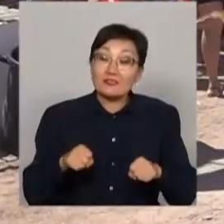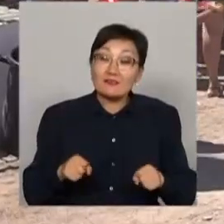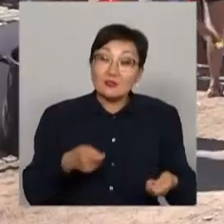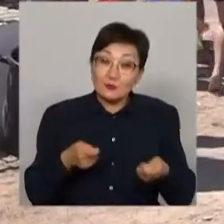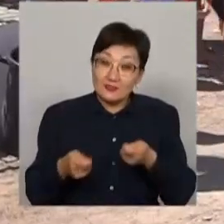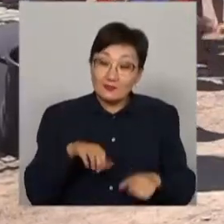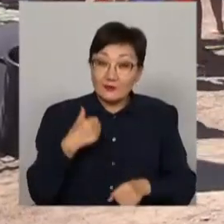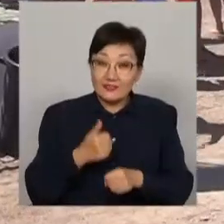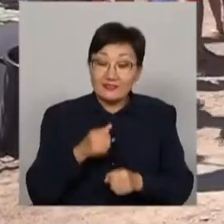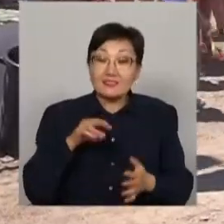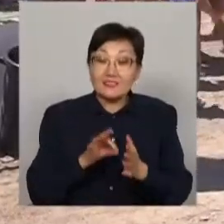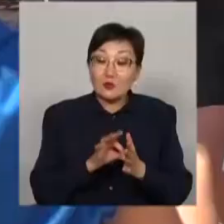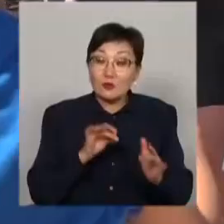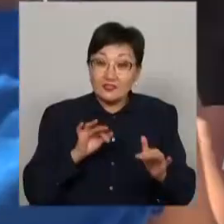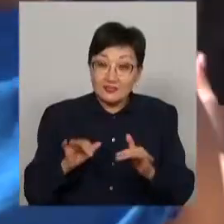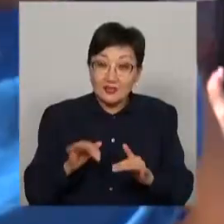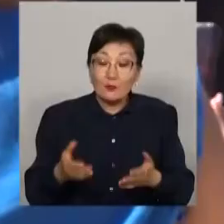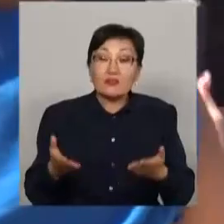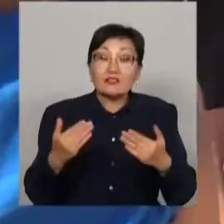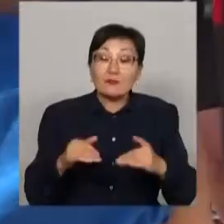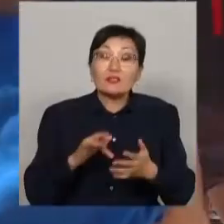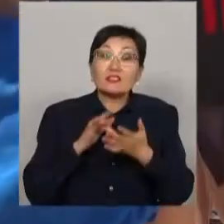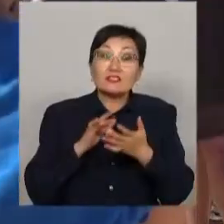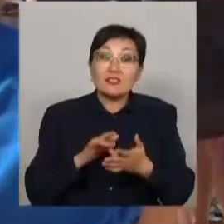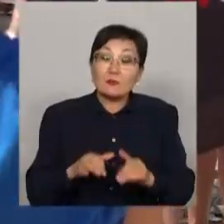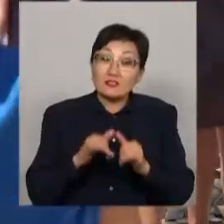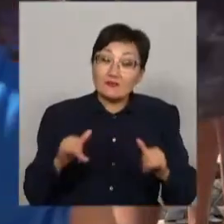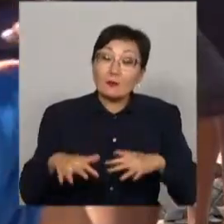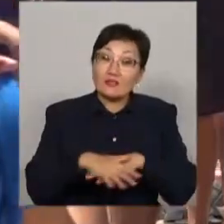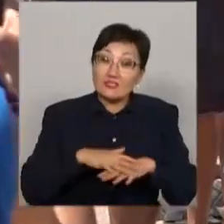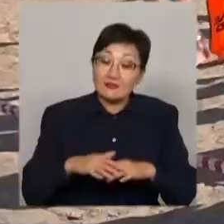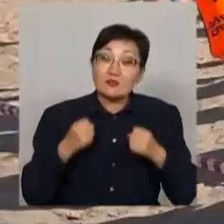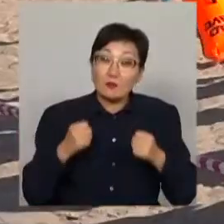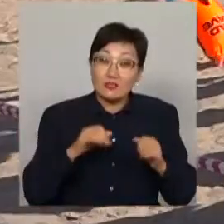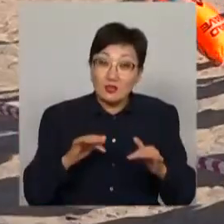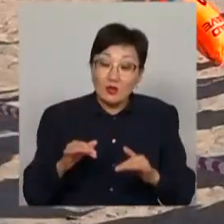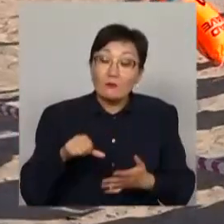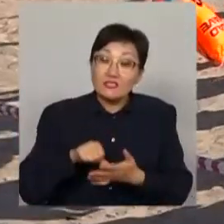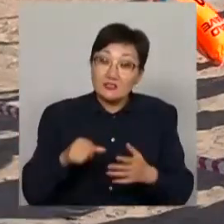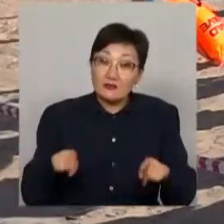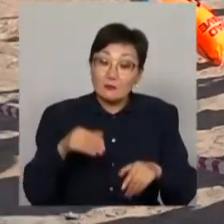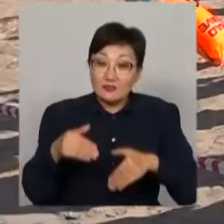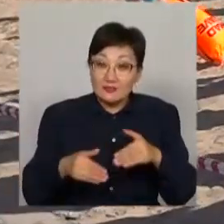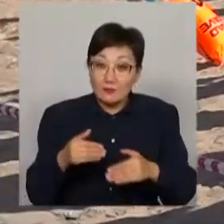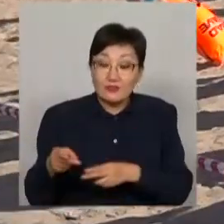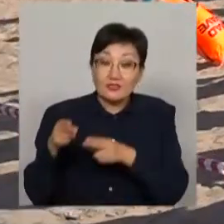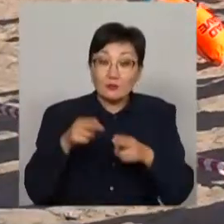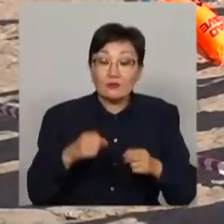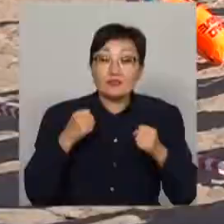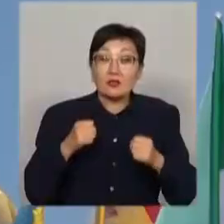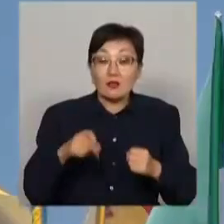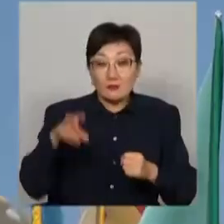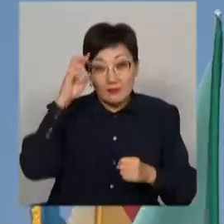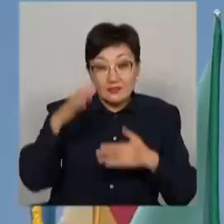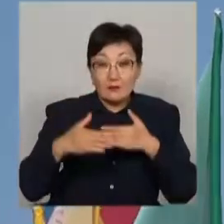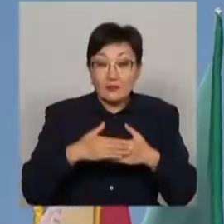организаторов, главные цели мероприятия – привлечение туристов и развитие массового спорта. Принять участие в заплыве прибыли спортсмены из стран